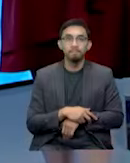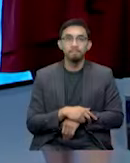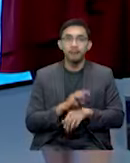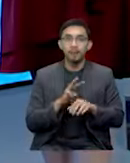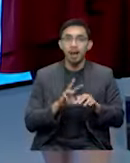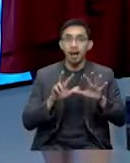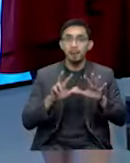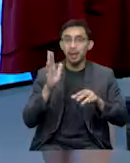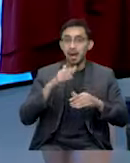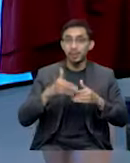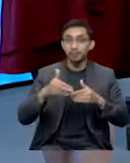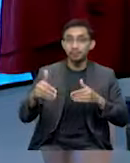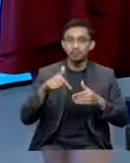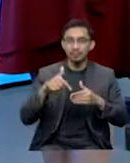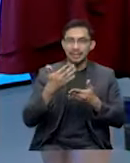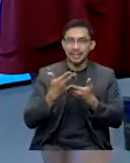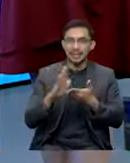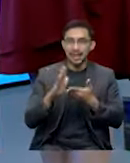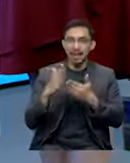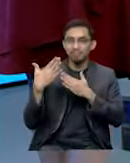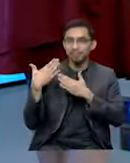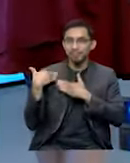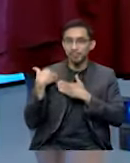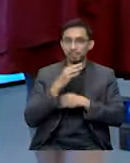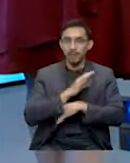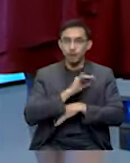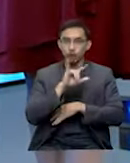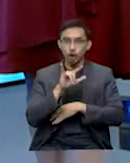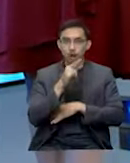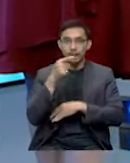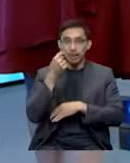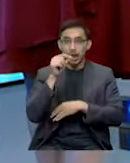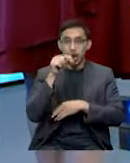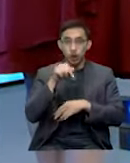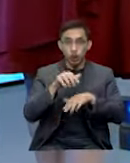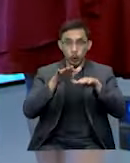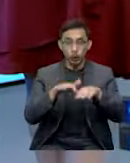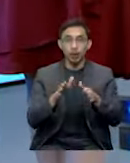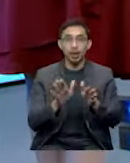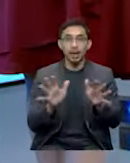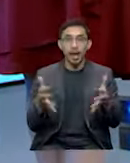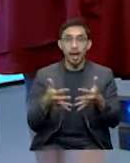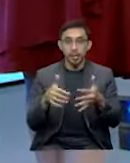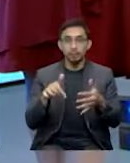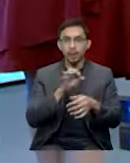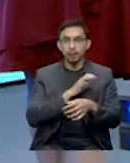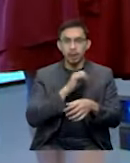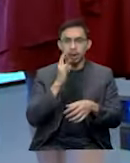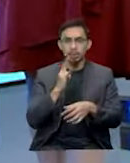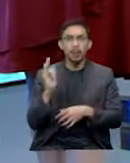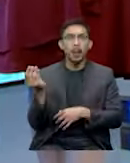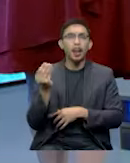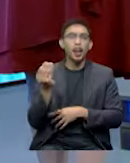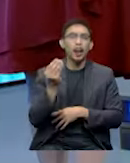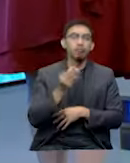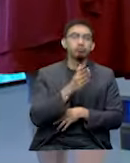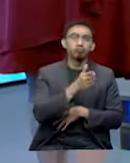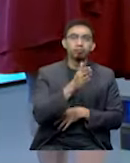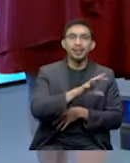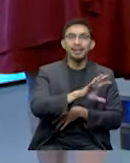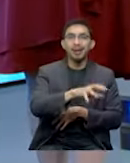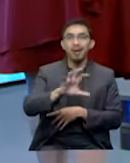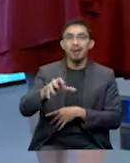Pemirsa, selama 38 hari ke depan di sisa masa jabatan, Presiden Jokowi berkantor dan menetap di IKN. Presiden tetap akan berkeliling